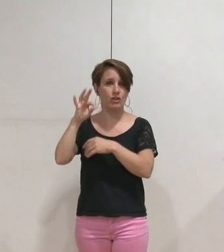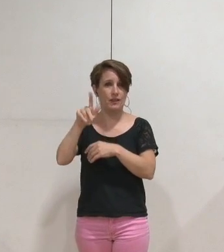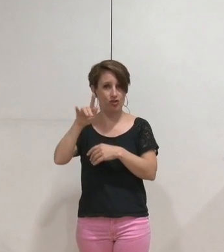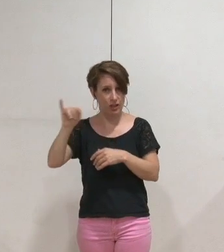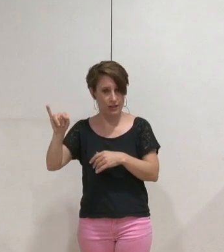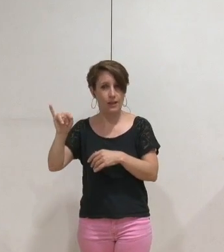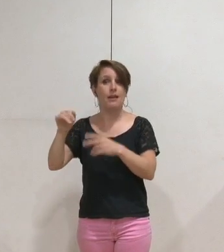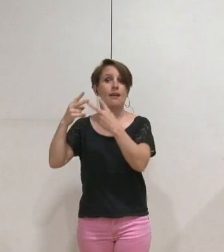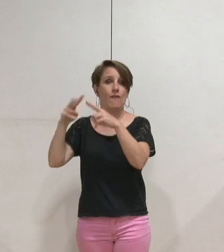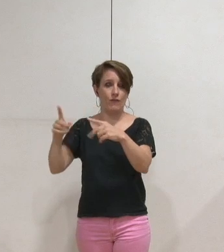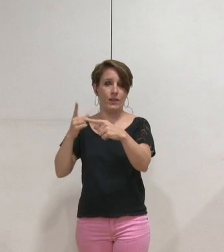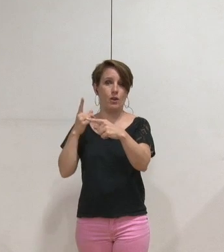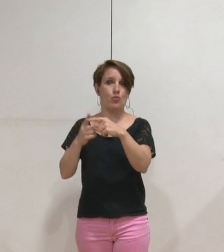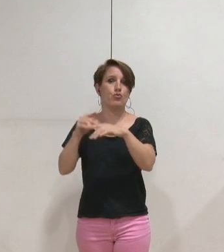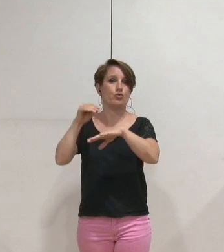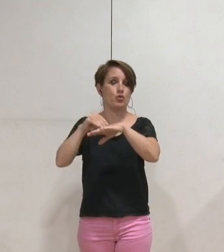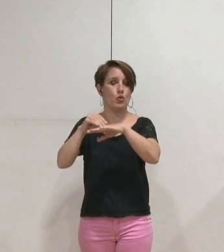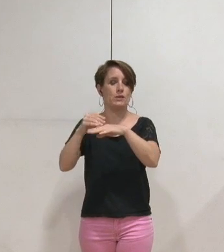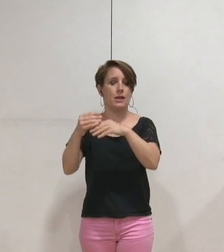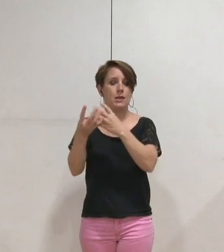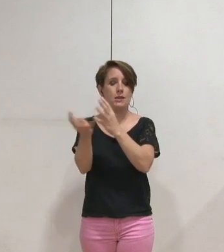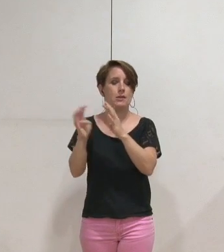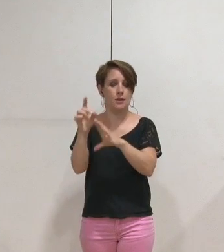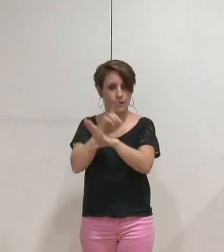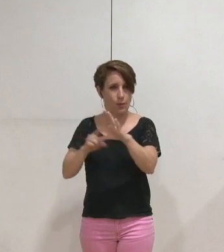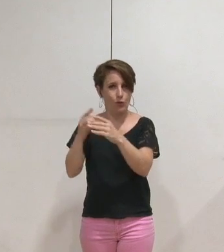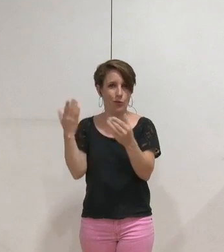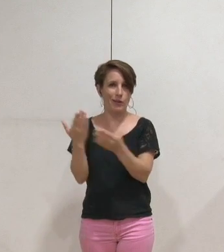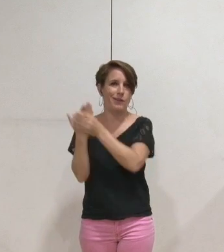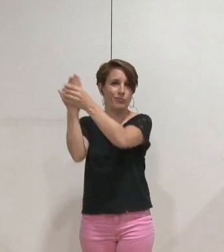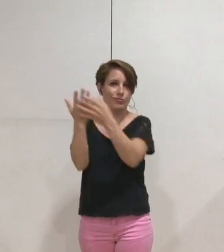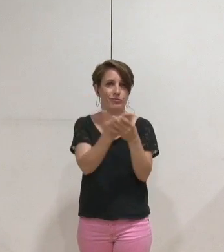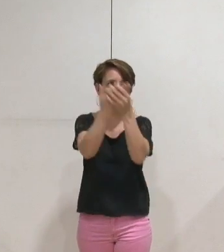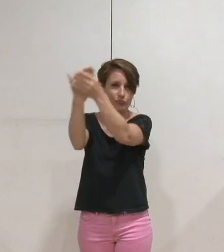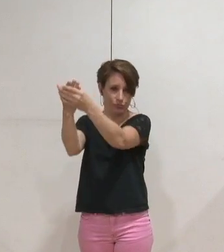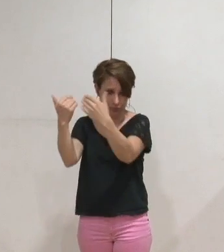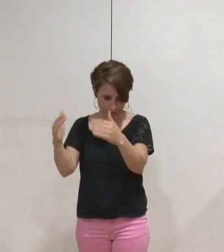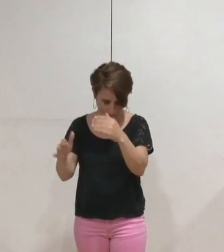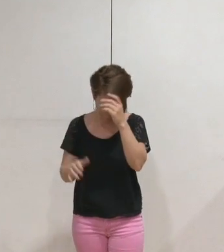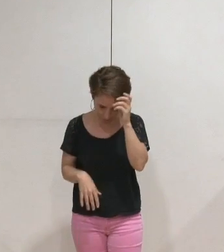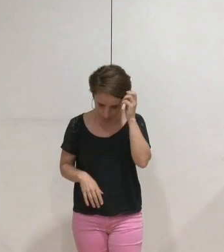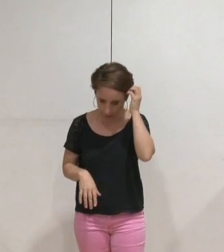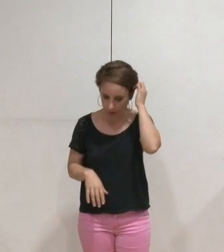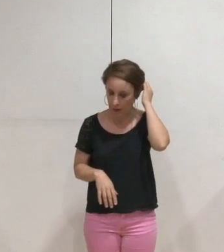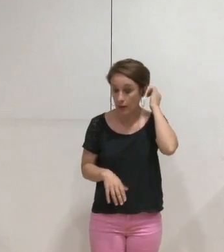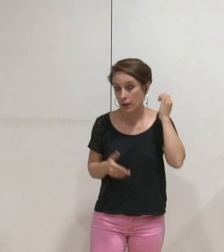et la ville en qualité de propriétaire du terrain et euh sur cette question